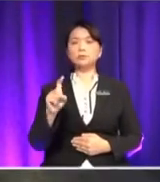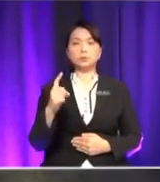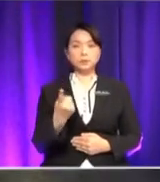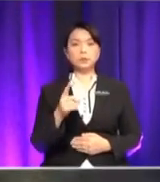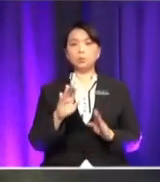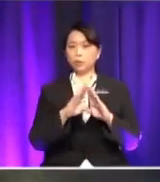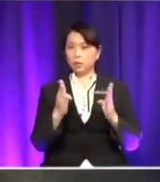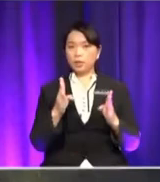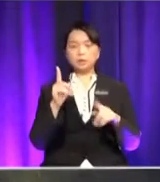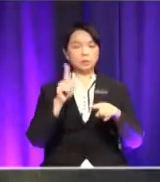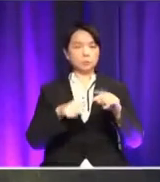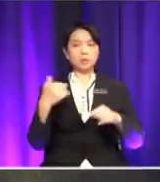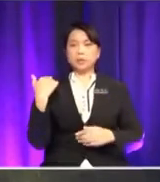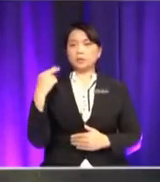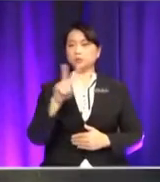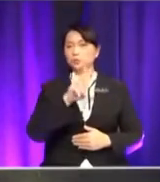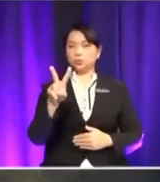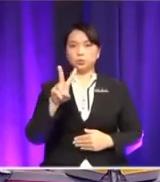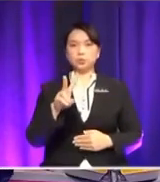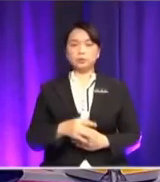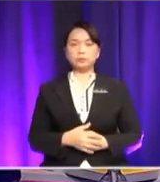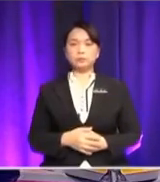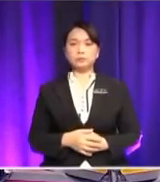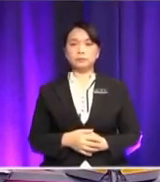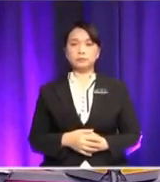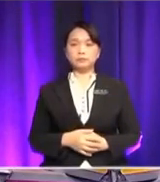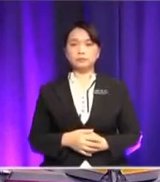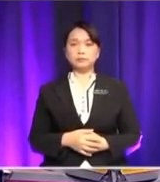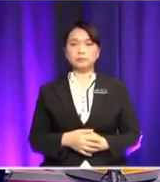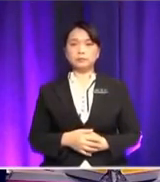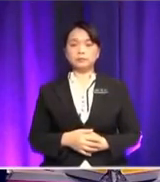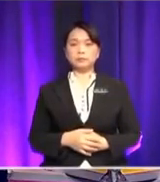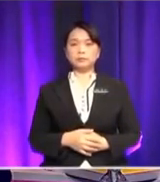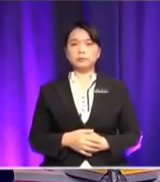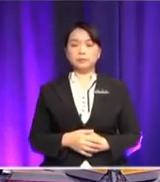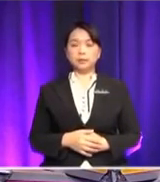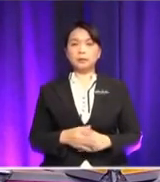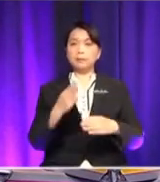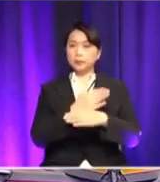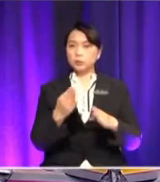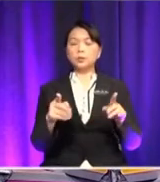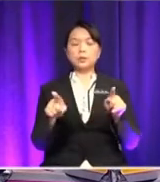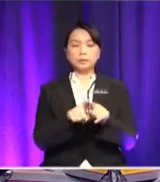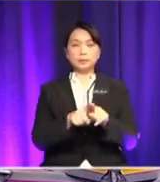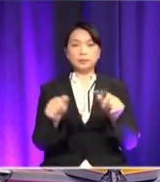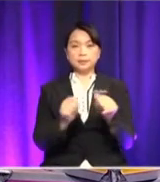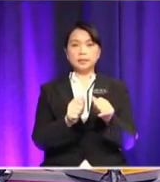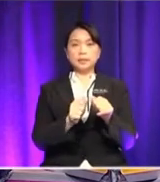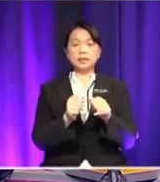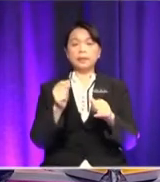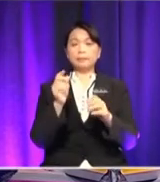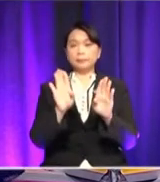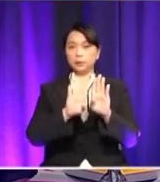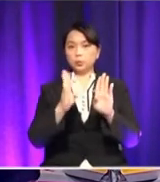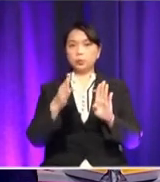Oke kemudian dia punya rangka pintu a bentuk dia masih sama dengan pintu berengsel tadi dia ada rangka